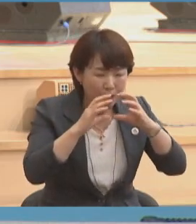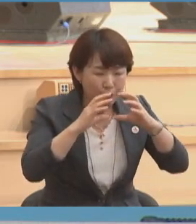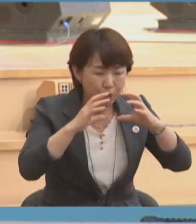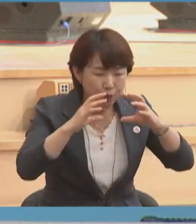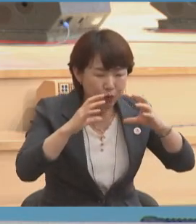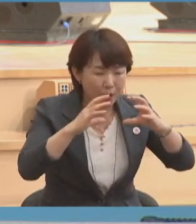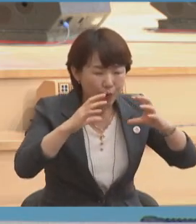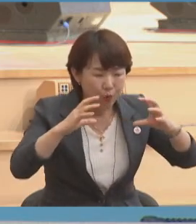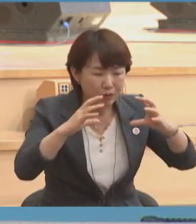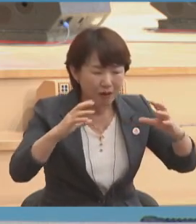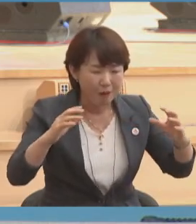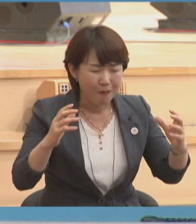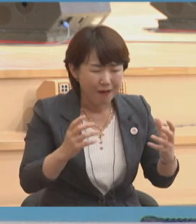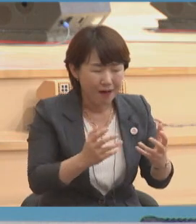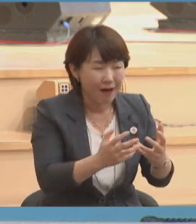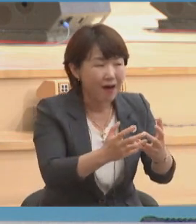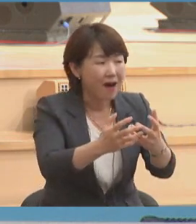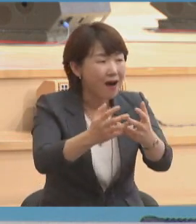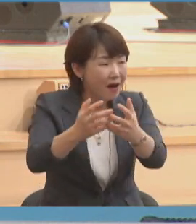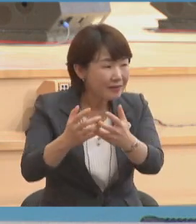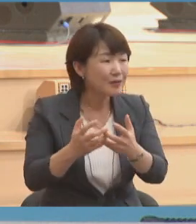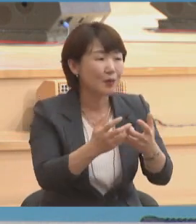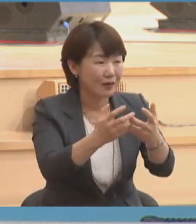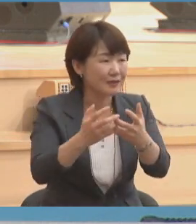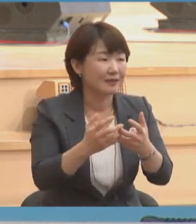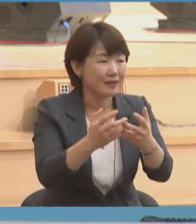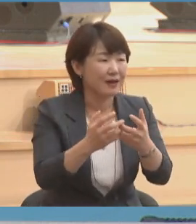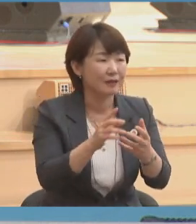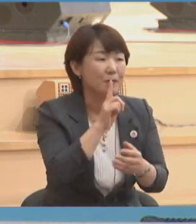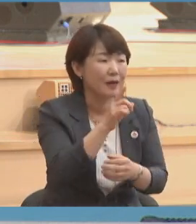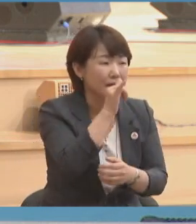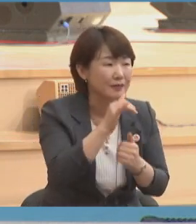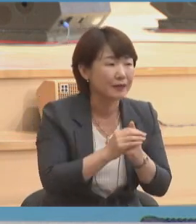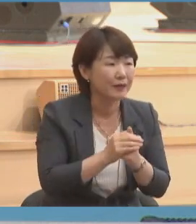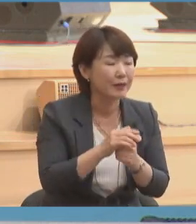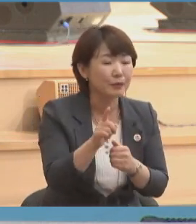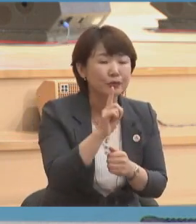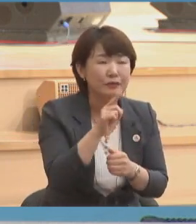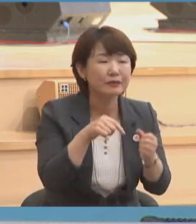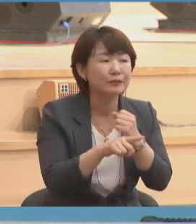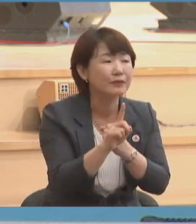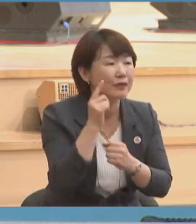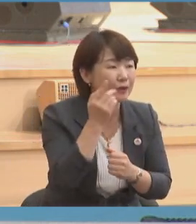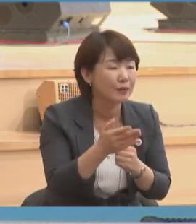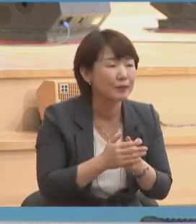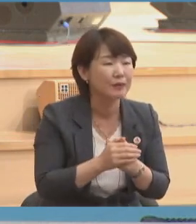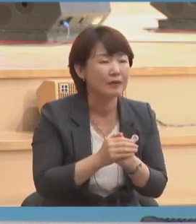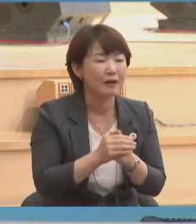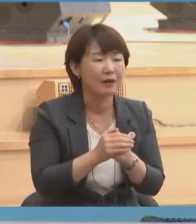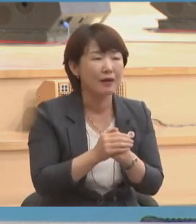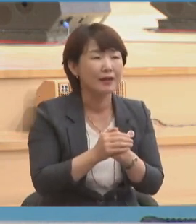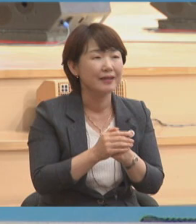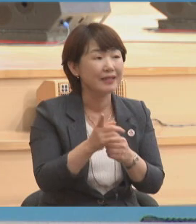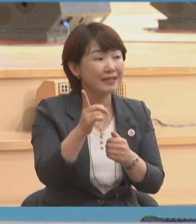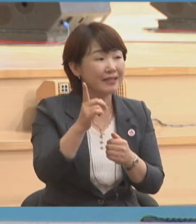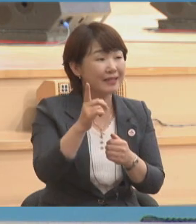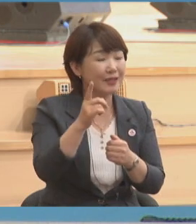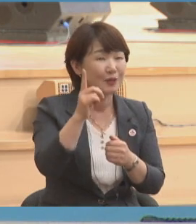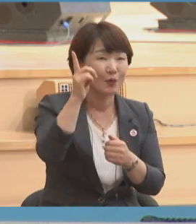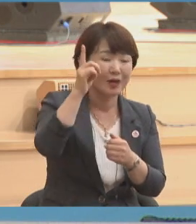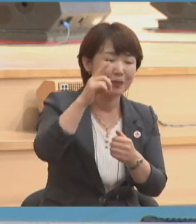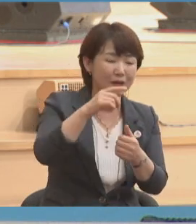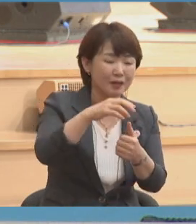채워지다 라는 의미가 있어요. 충만 뭘 의미하느냐면 열기구를 생각하면 돼요.